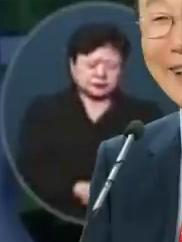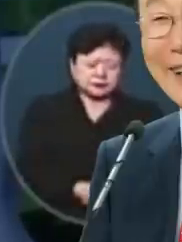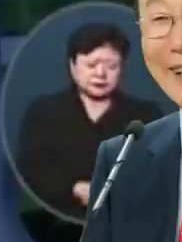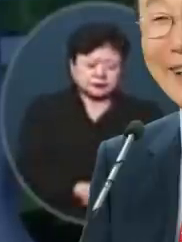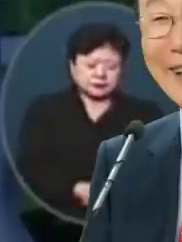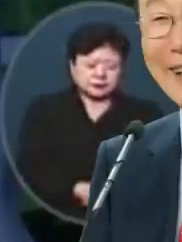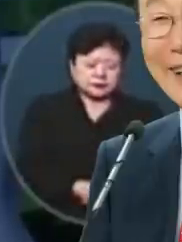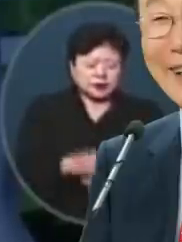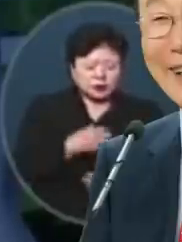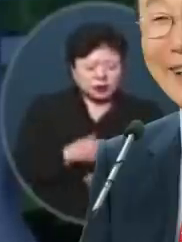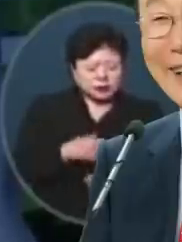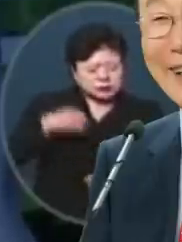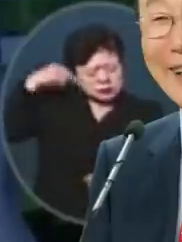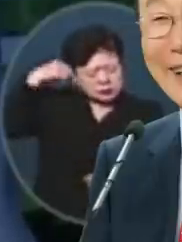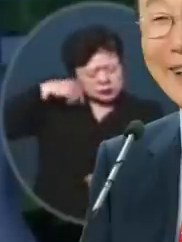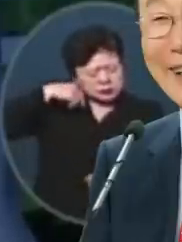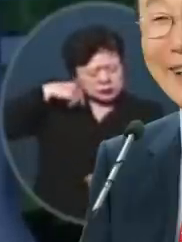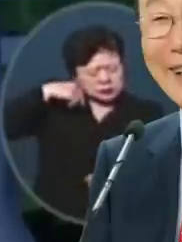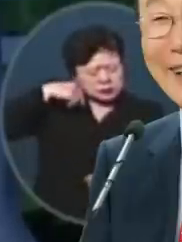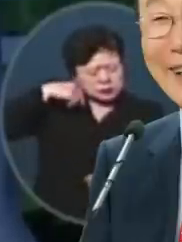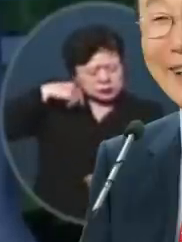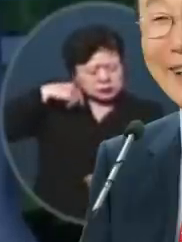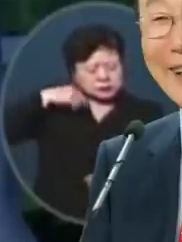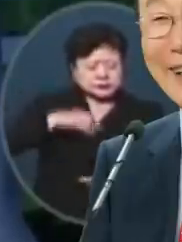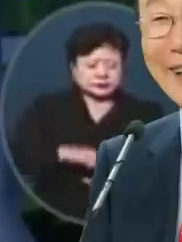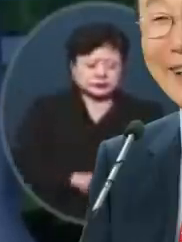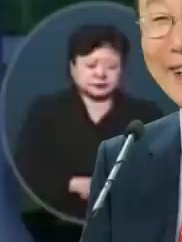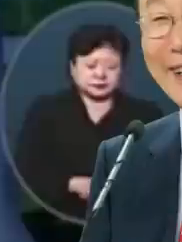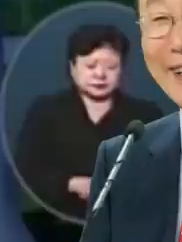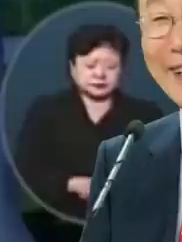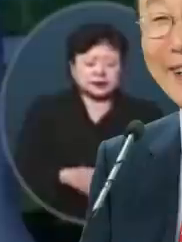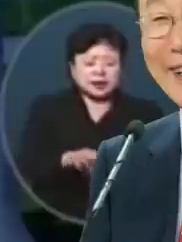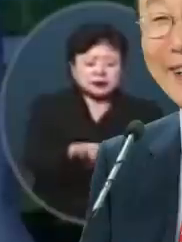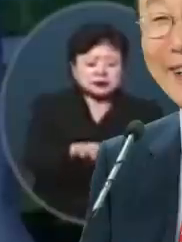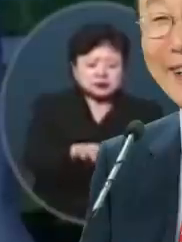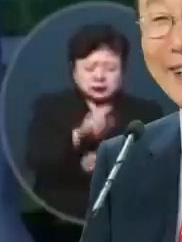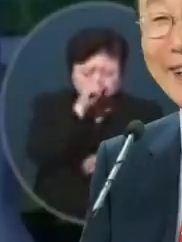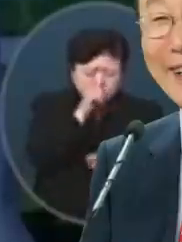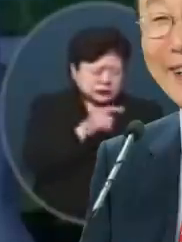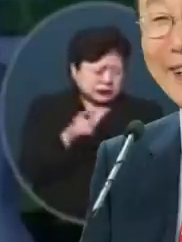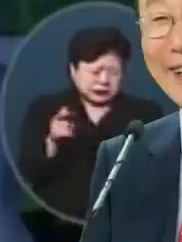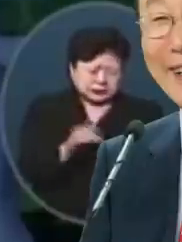그런 괴로움을 느껴서 저는 시골을 좋아하지 않습니다.